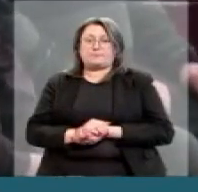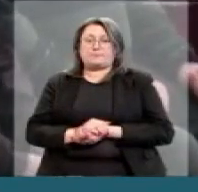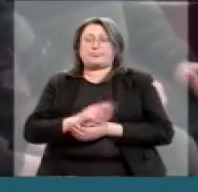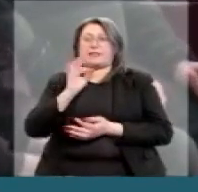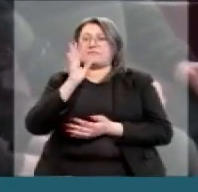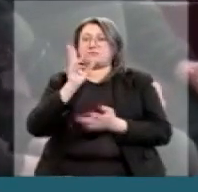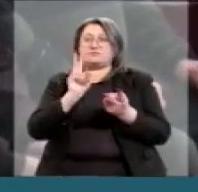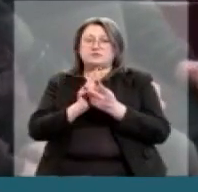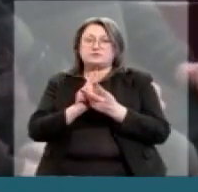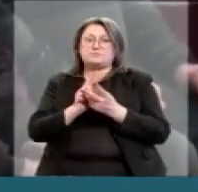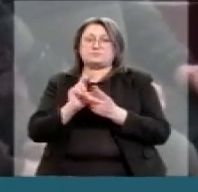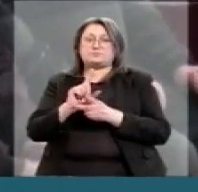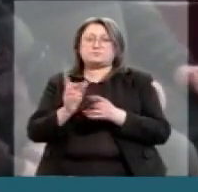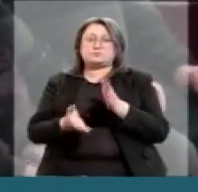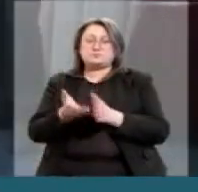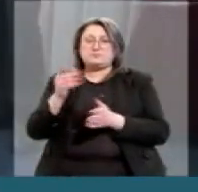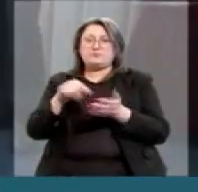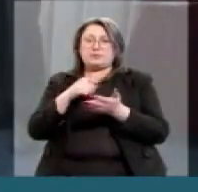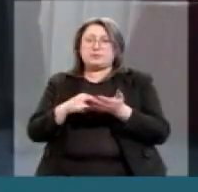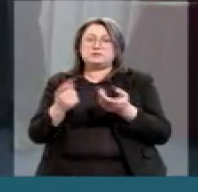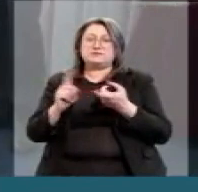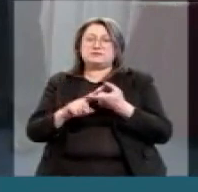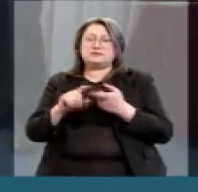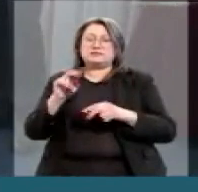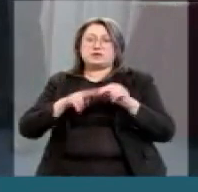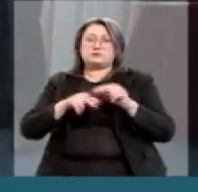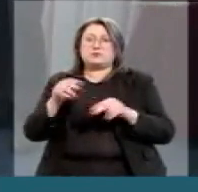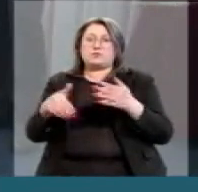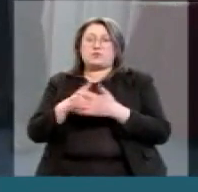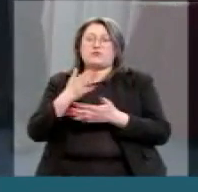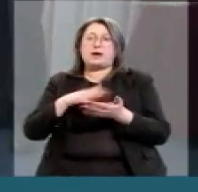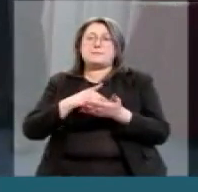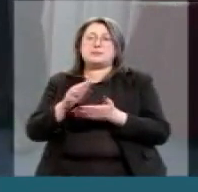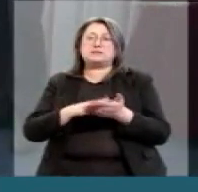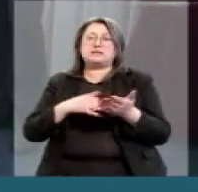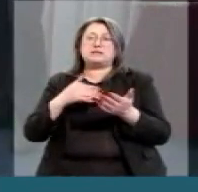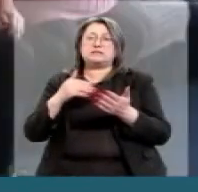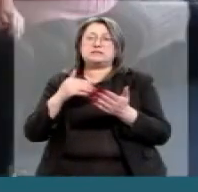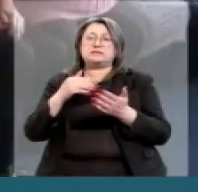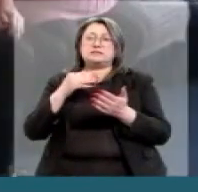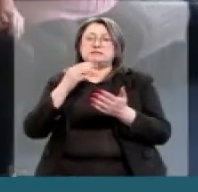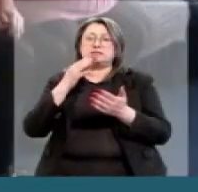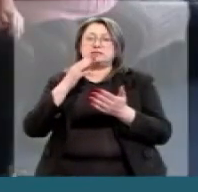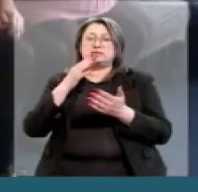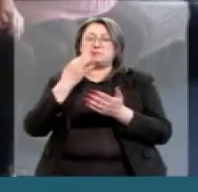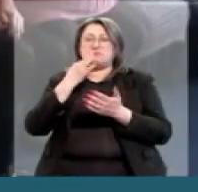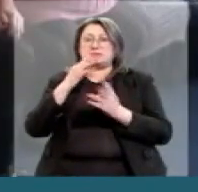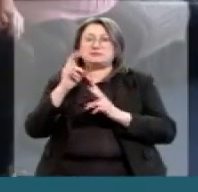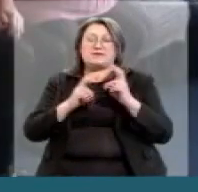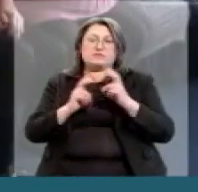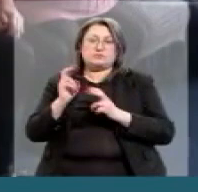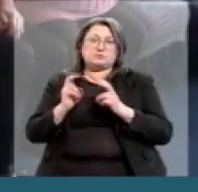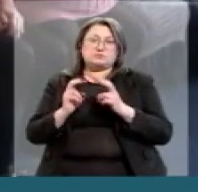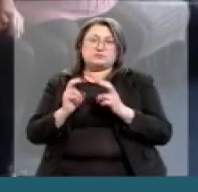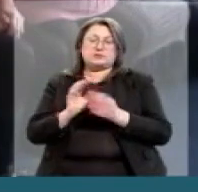май зауытының құрылысына қатысты сұрақтар да көтерілді. Тұрғындардың сөзінше жаңа нысанның бой көтеруі жұмыс орындарының құрылуына